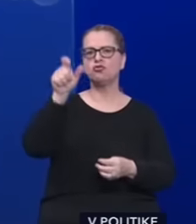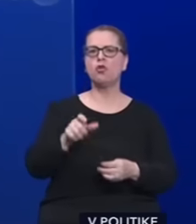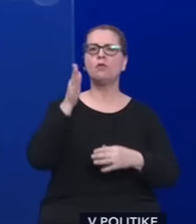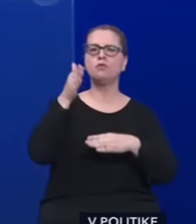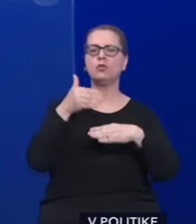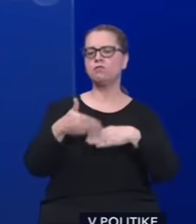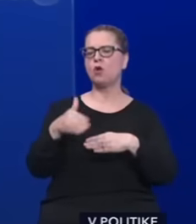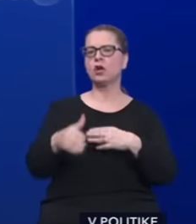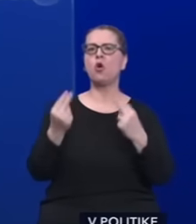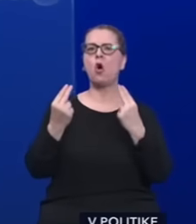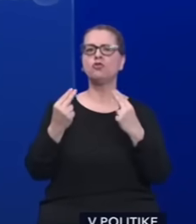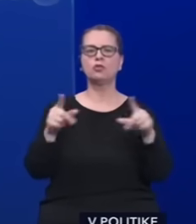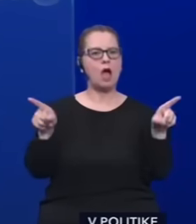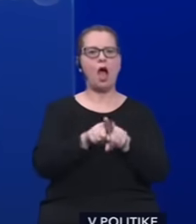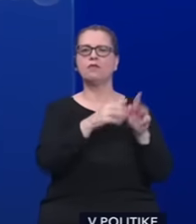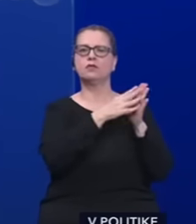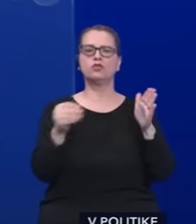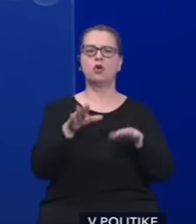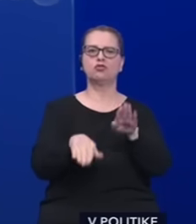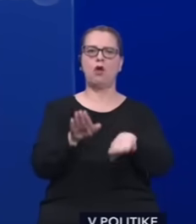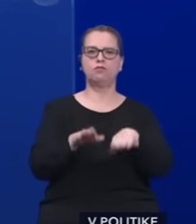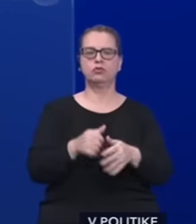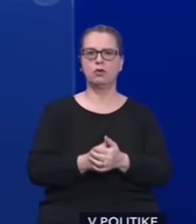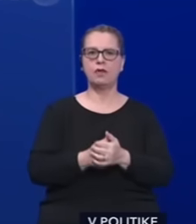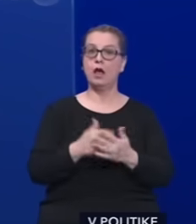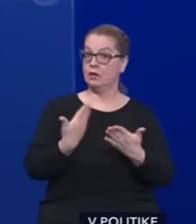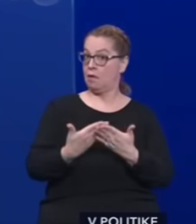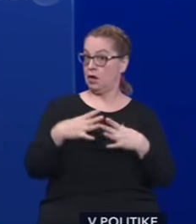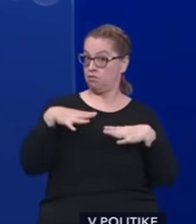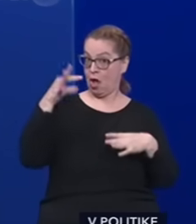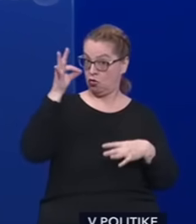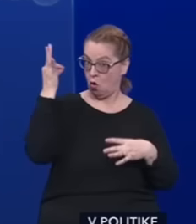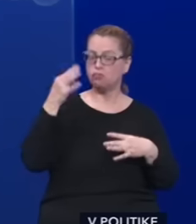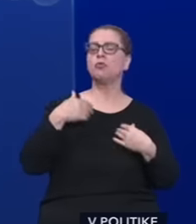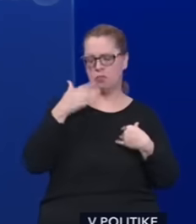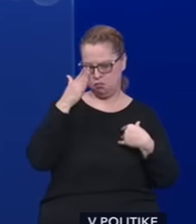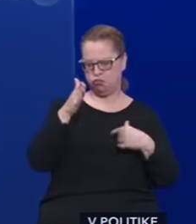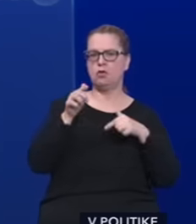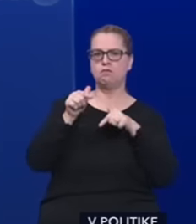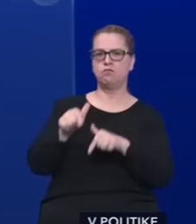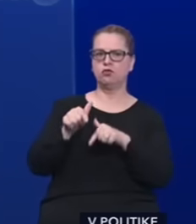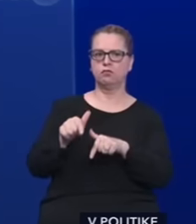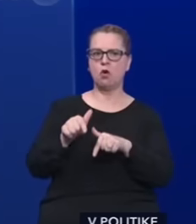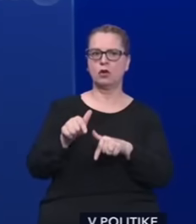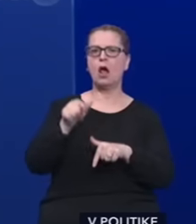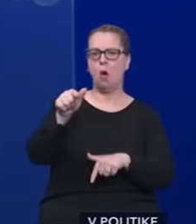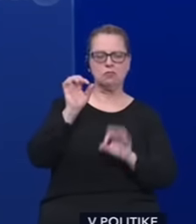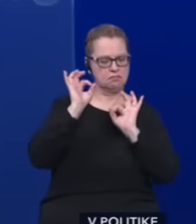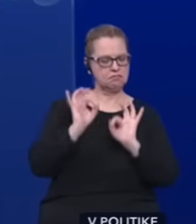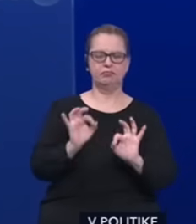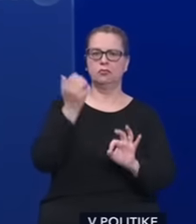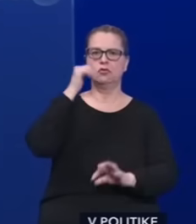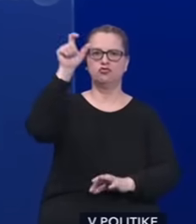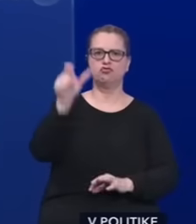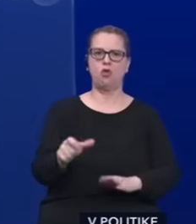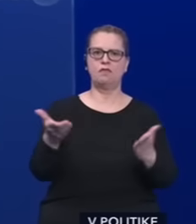pokračovať v hodnotách pani Čaputovej. Ak sa rozhodne pán Korčok, tak určite podporíme pána Korčoka, lebo si myslím, že to je človek, ktorý naozaj